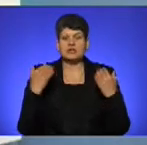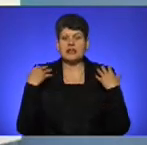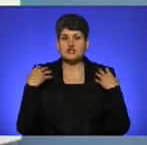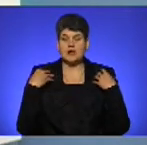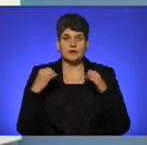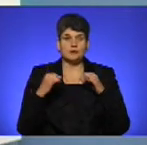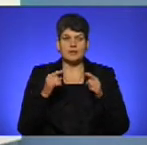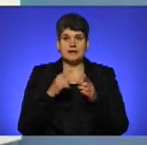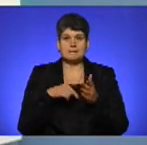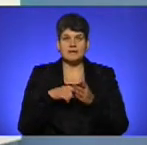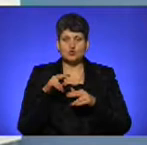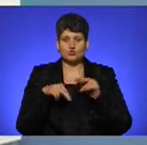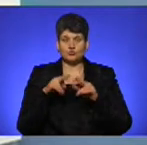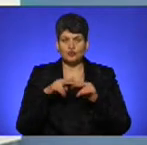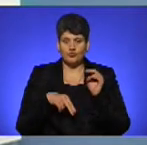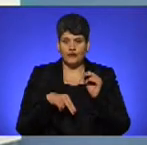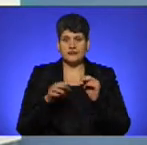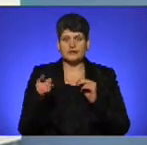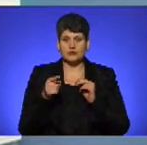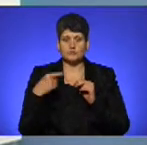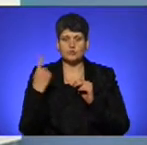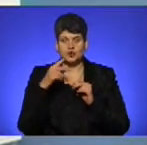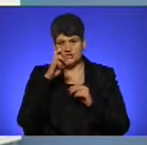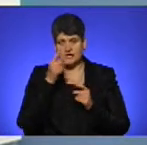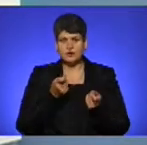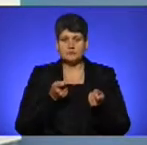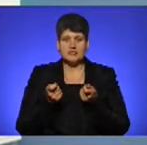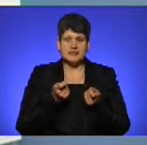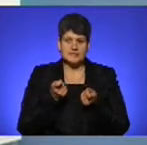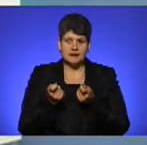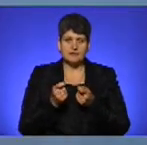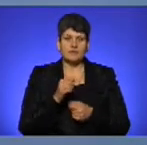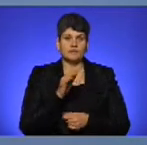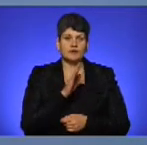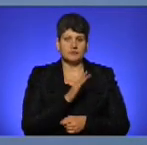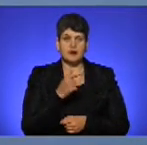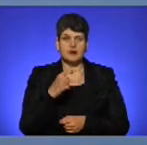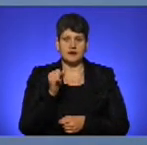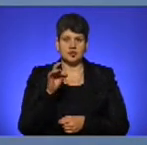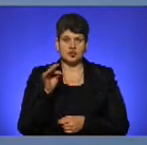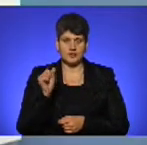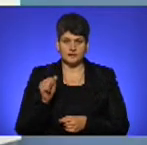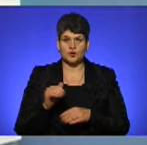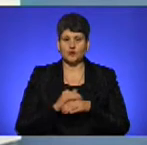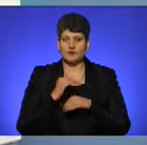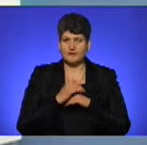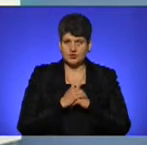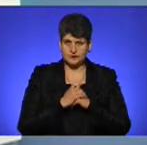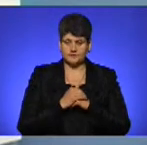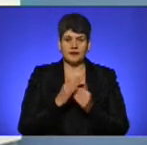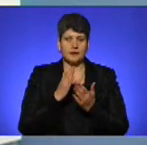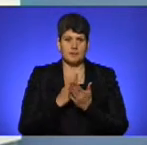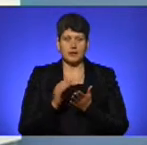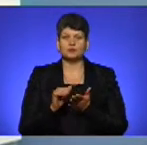управління містобудування та архітектури Тернопільської обласної державної адміністрації Володимира Харченка. Доброго вечора, кажу. Добрий вечір. Отож, власне, маємо